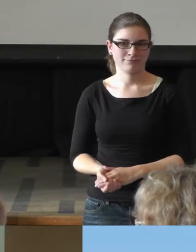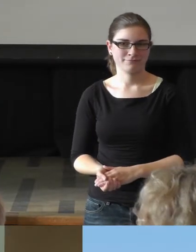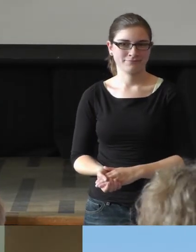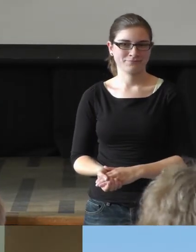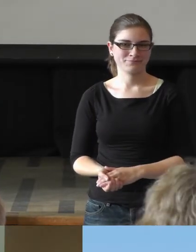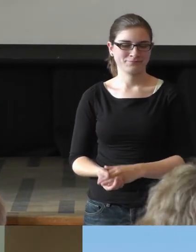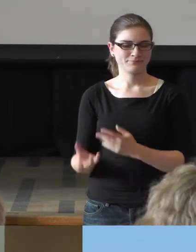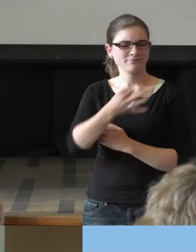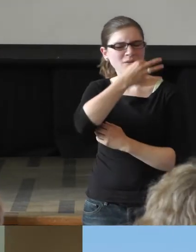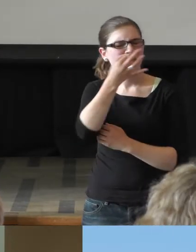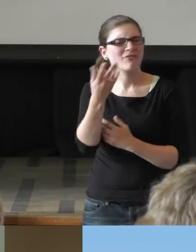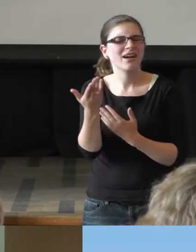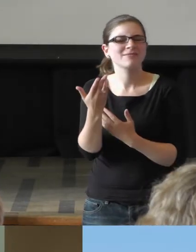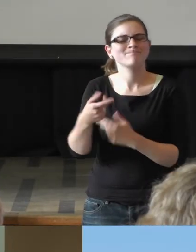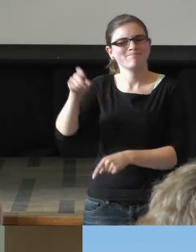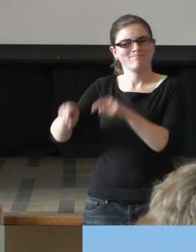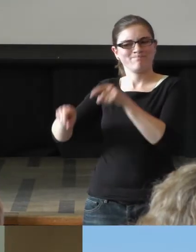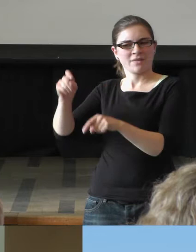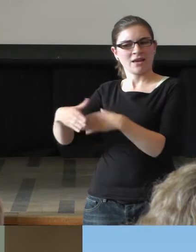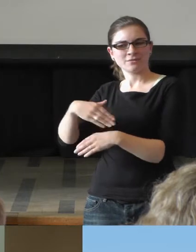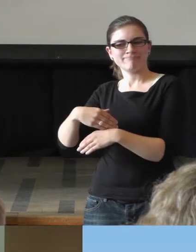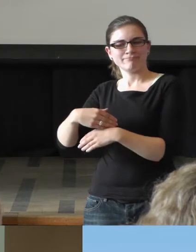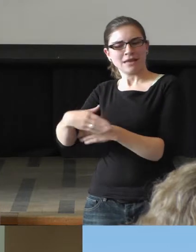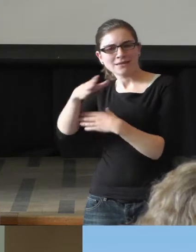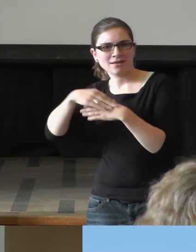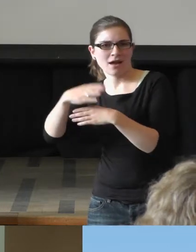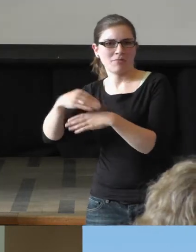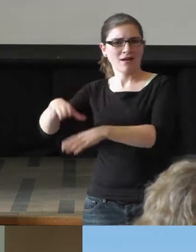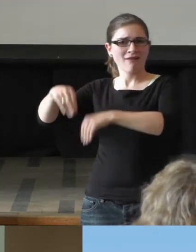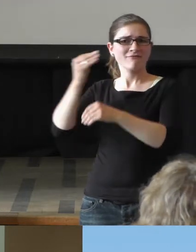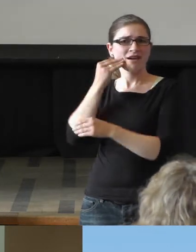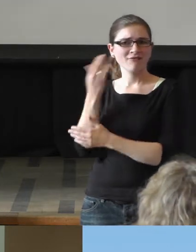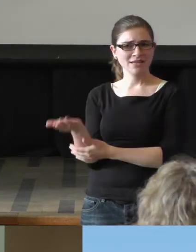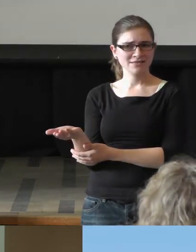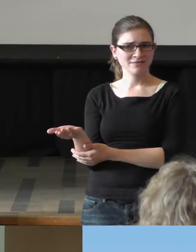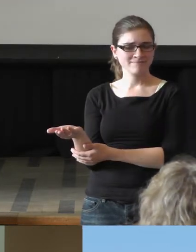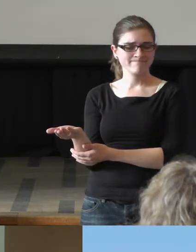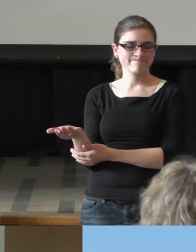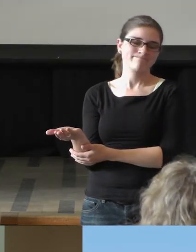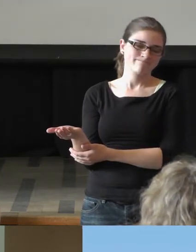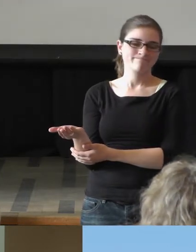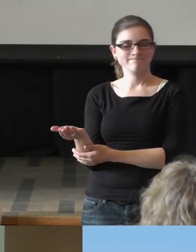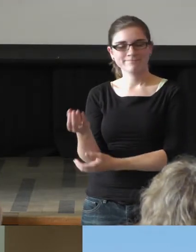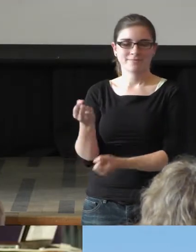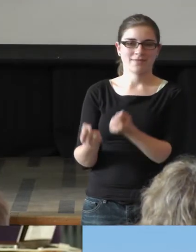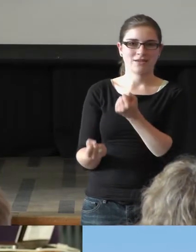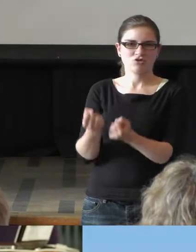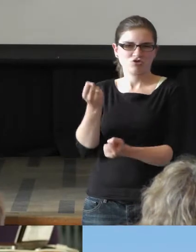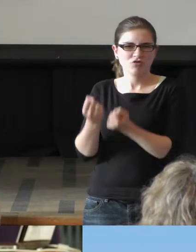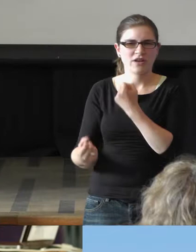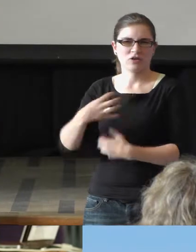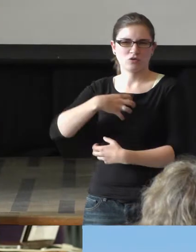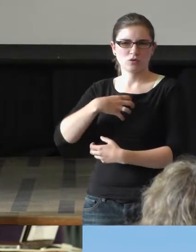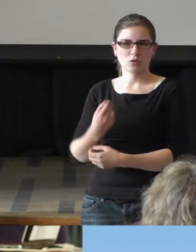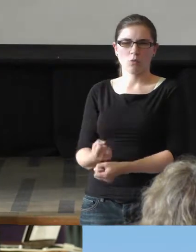Die Frage ist, wann sollte ein RLS therapiert werden? Also letzten Endes ist das wirklich ein schweres Restoslex-Syndrom. Sind